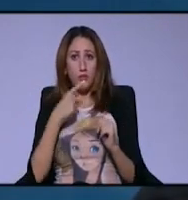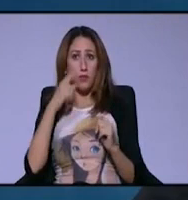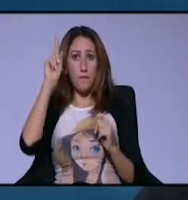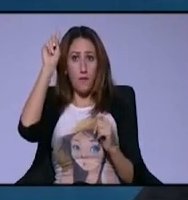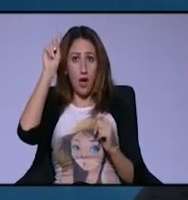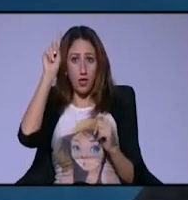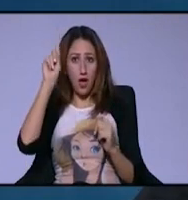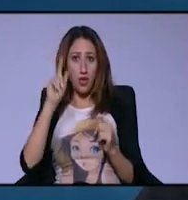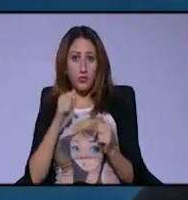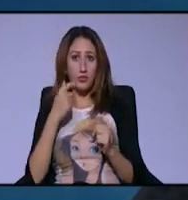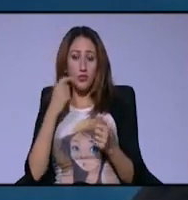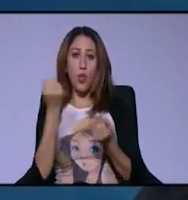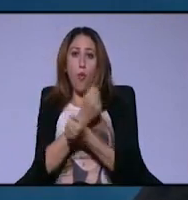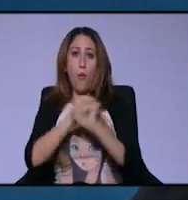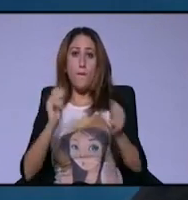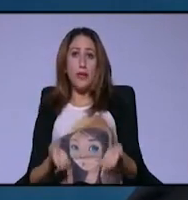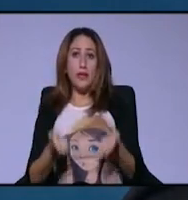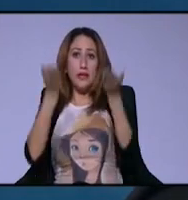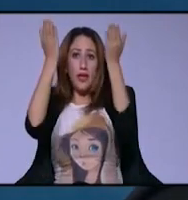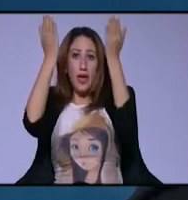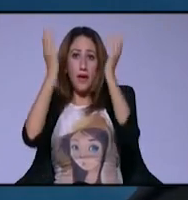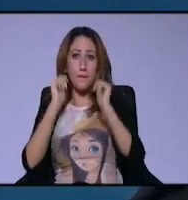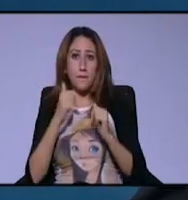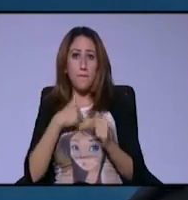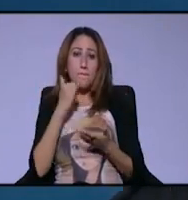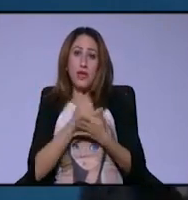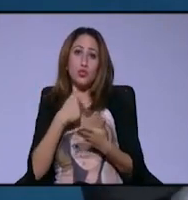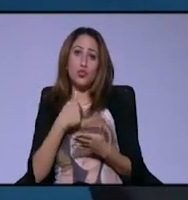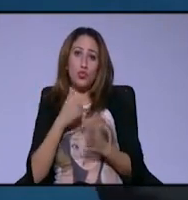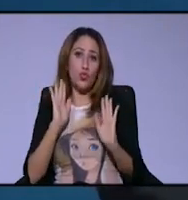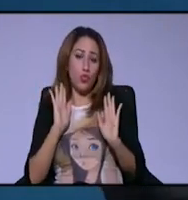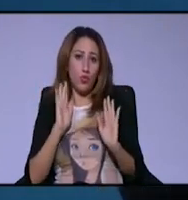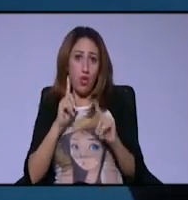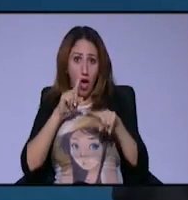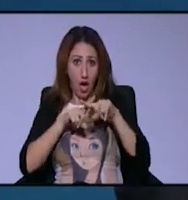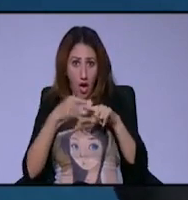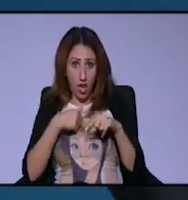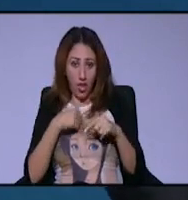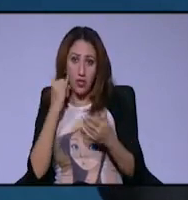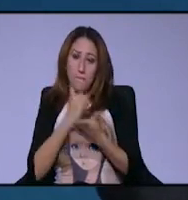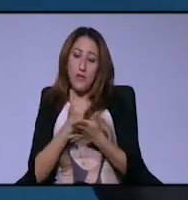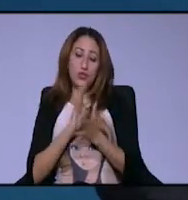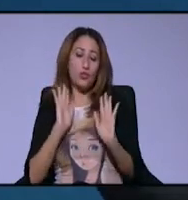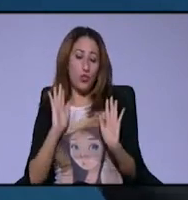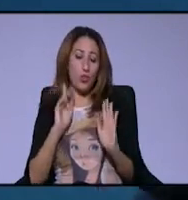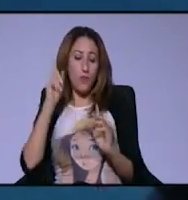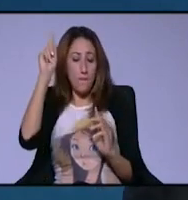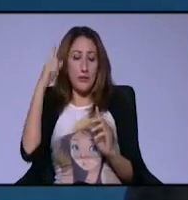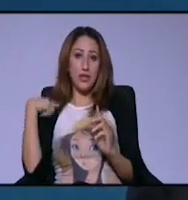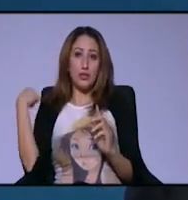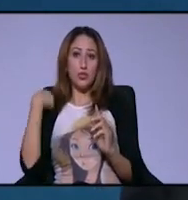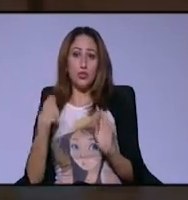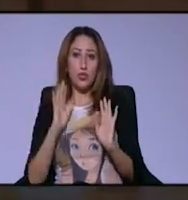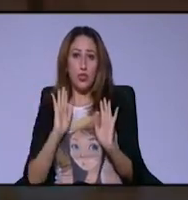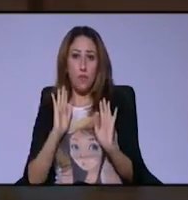الله أن تبقى إلى يوم القيامة موكولة لحسن إدارتنا نحن. خليهم يتحملوا هم المسؤولية، خليهم يحسنوا العلاقة